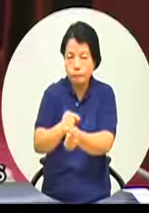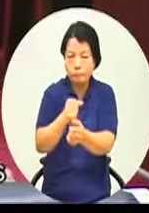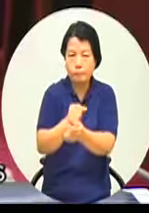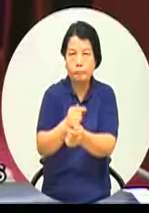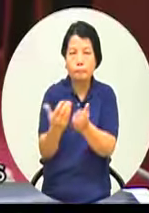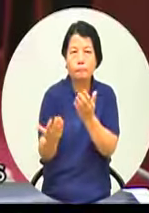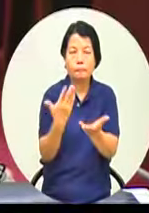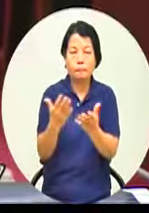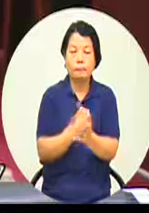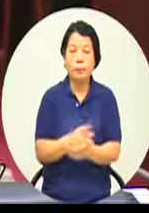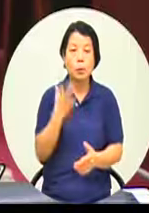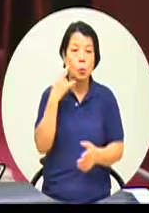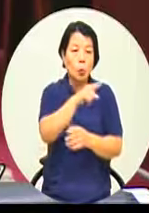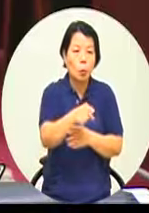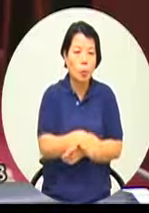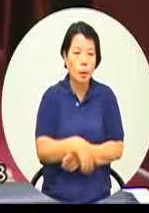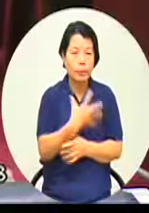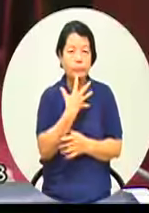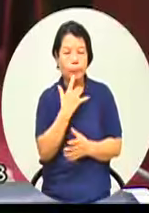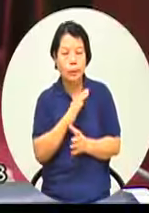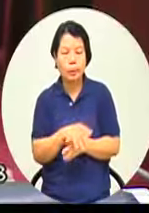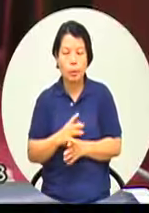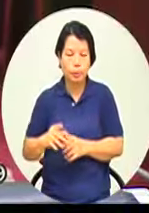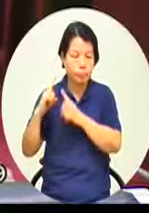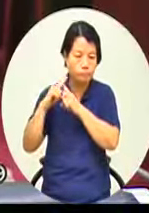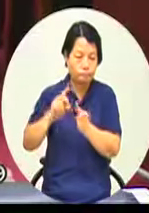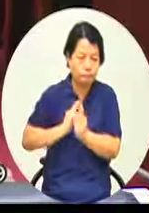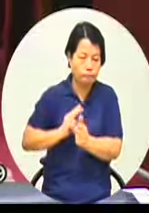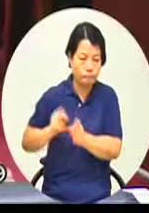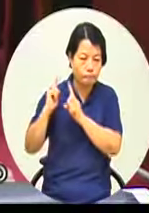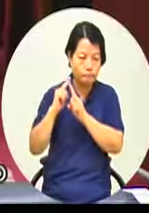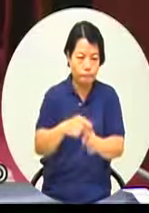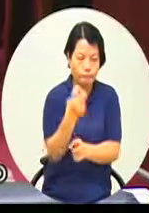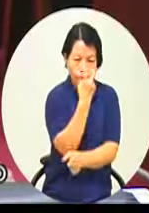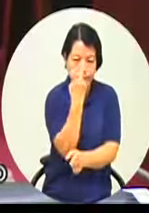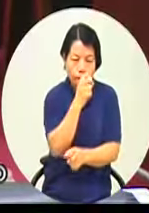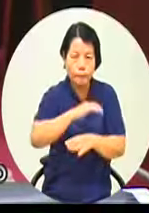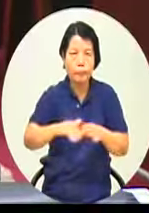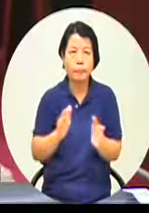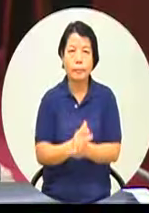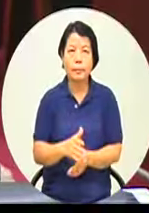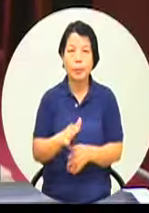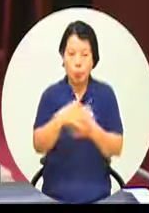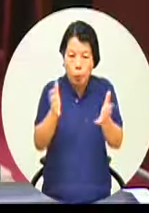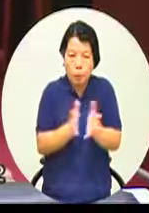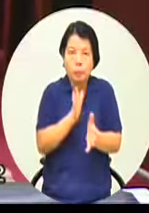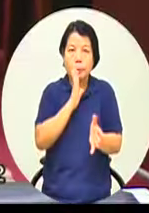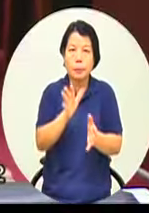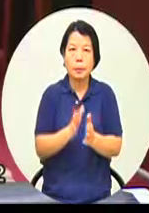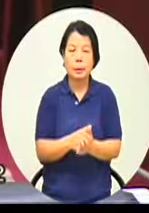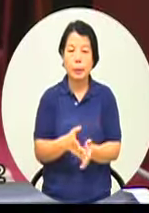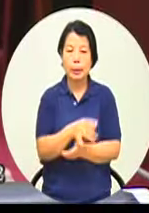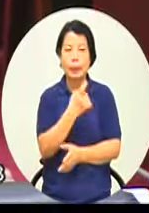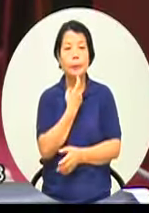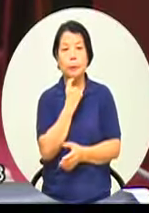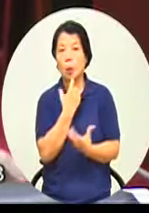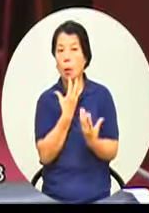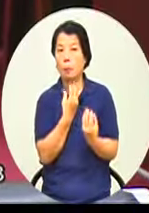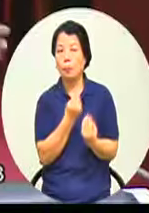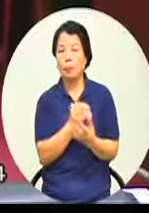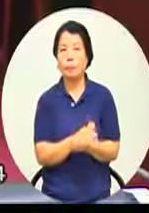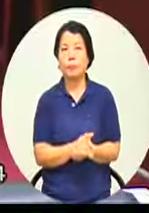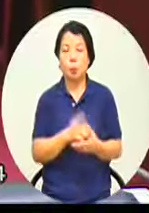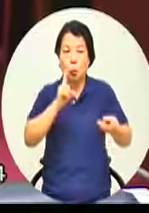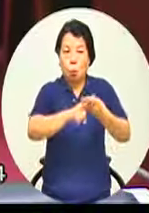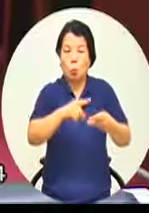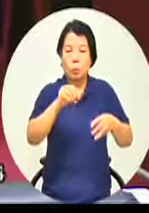定到场去搜证，然后把一些你认为不见得是最主要嫌疑 的一个